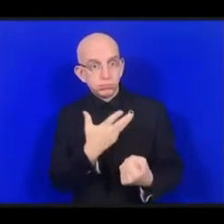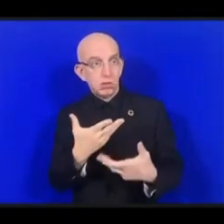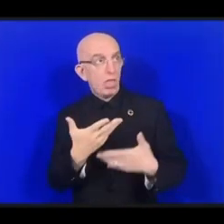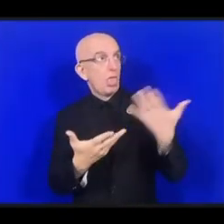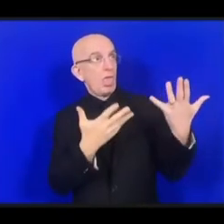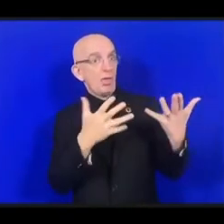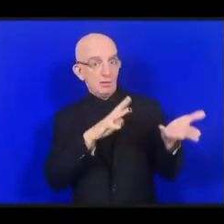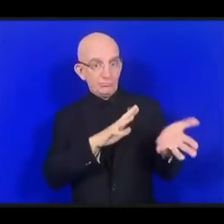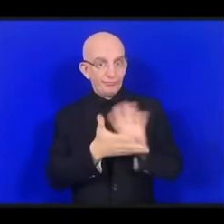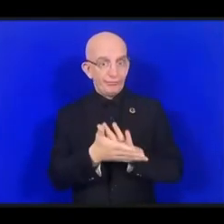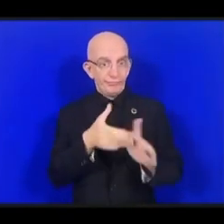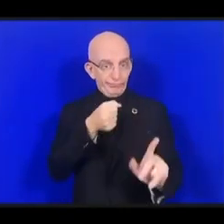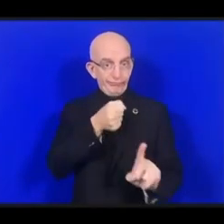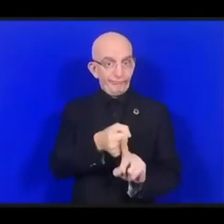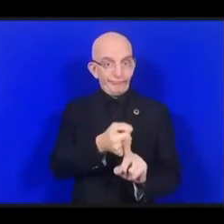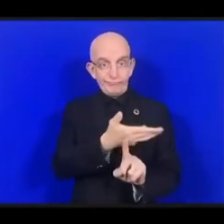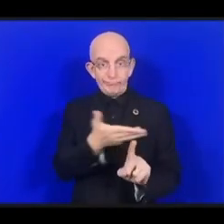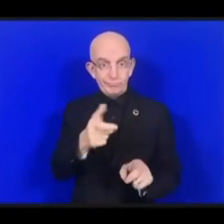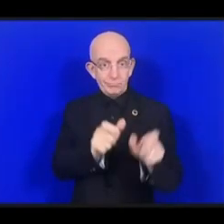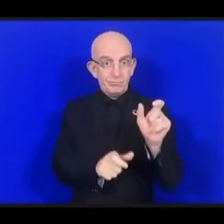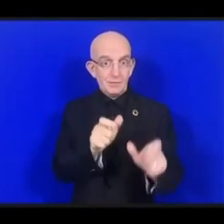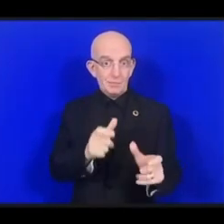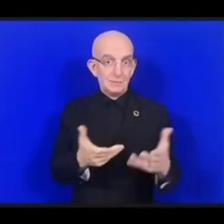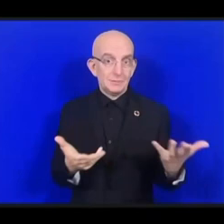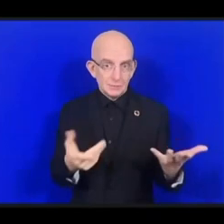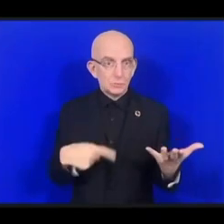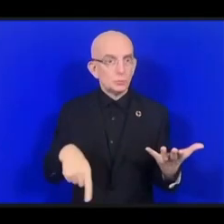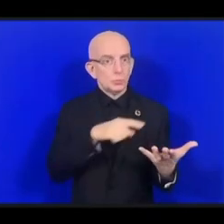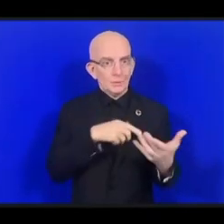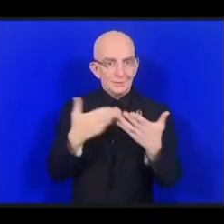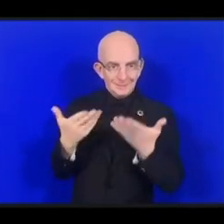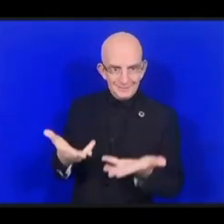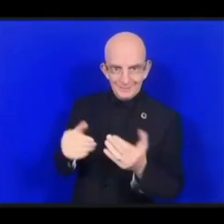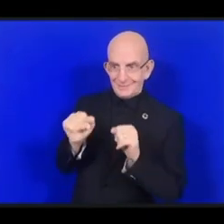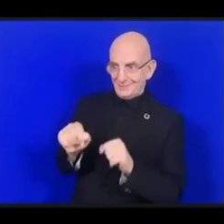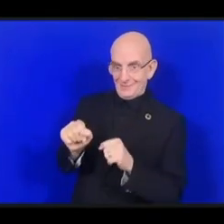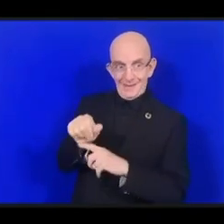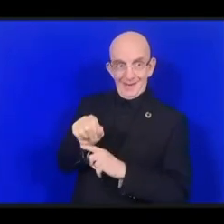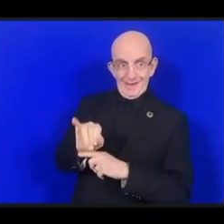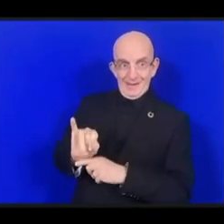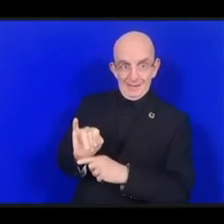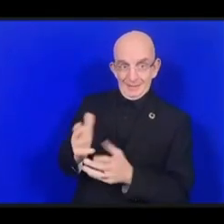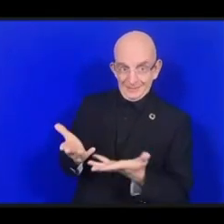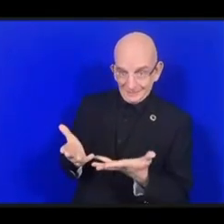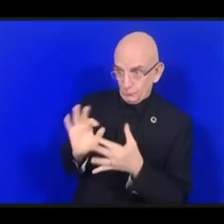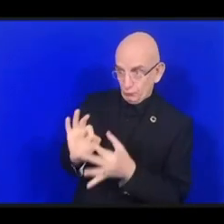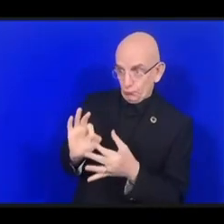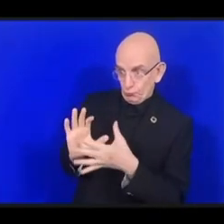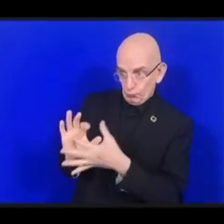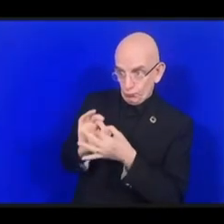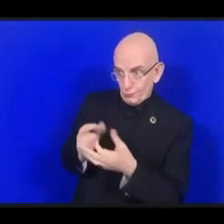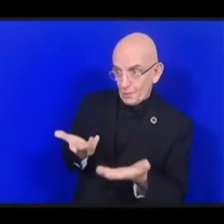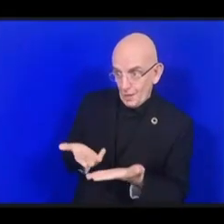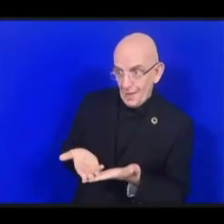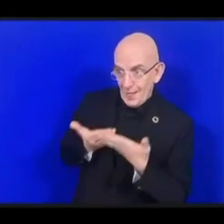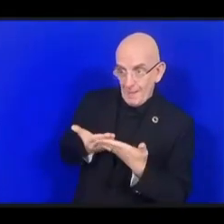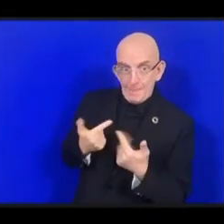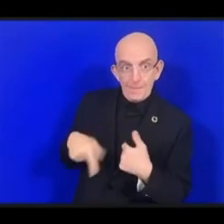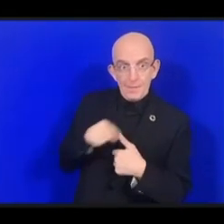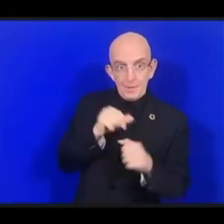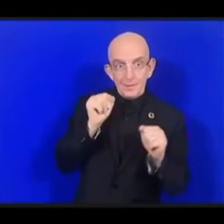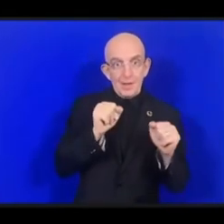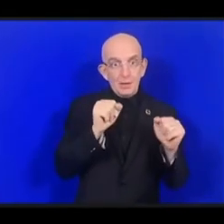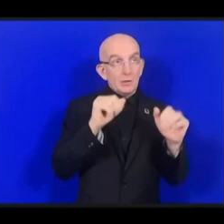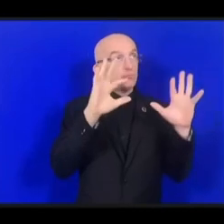でテクノロジーを使ってそれ以外のこともそうですが気候変動の